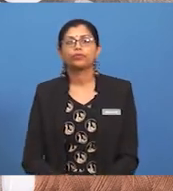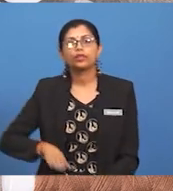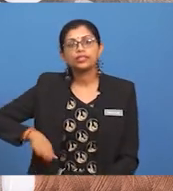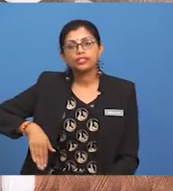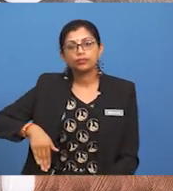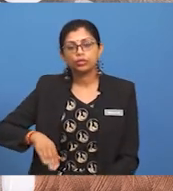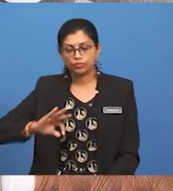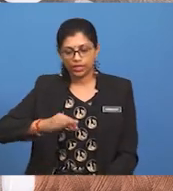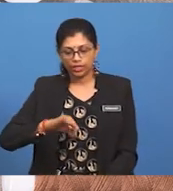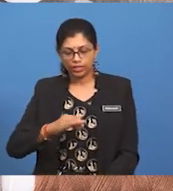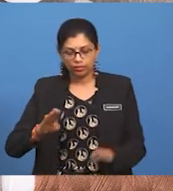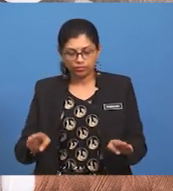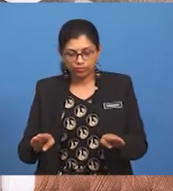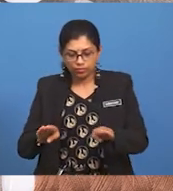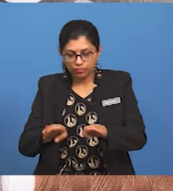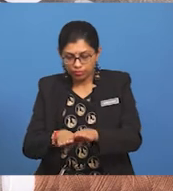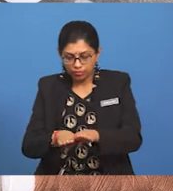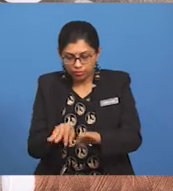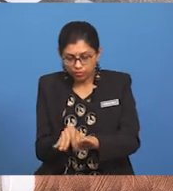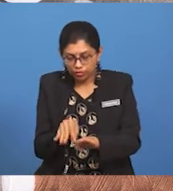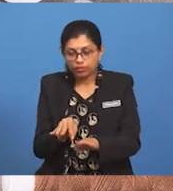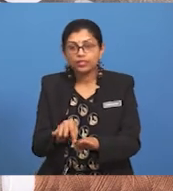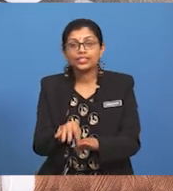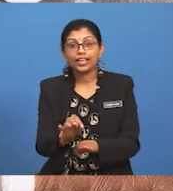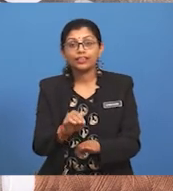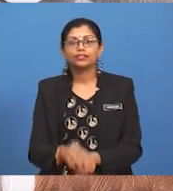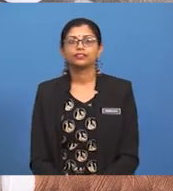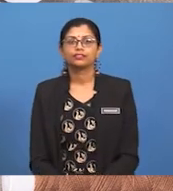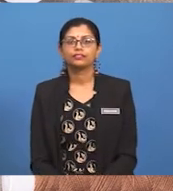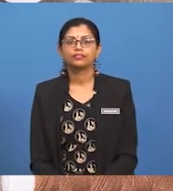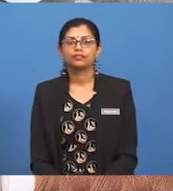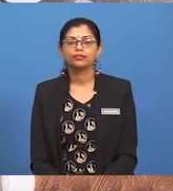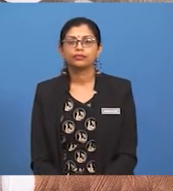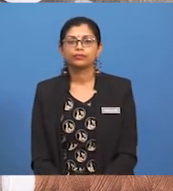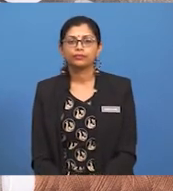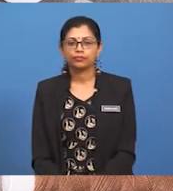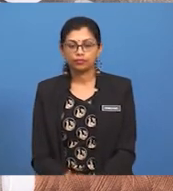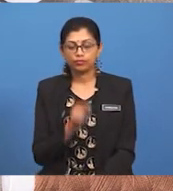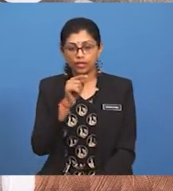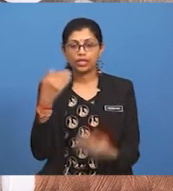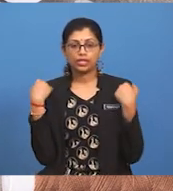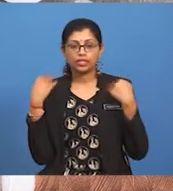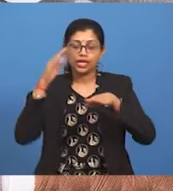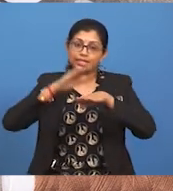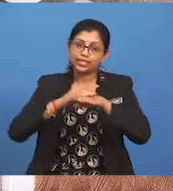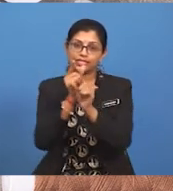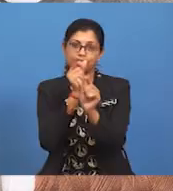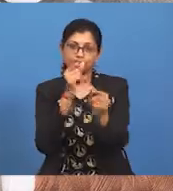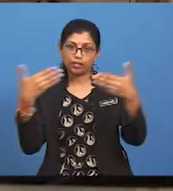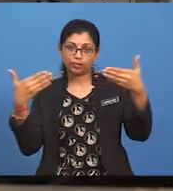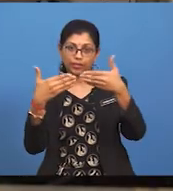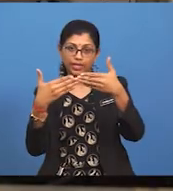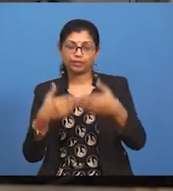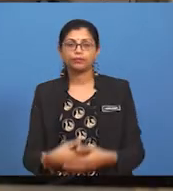kepingan fabrik tersebut dijahit. Tanda imbang ini ditanda pada garisan